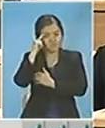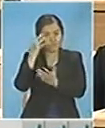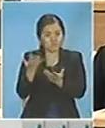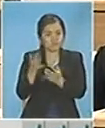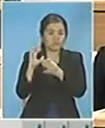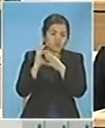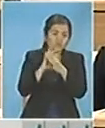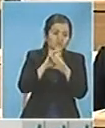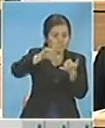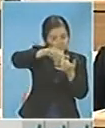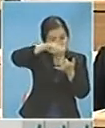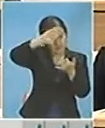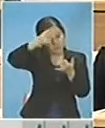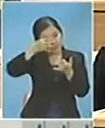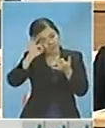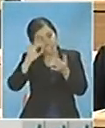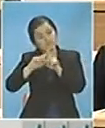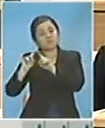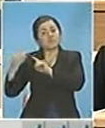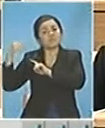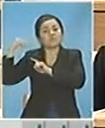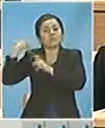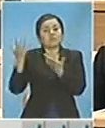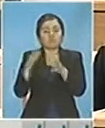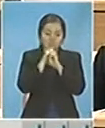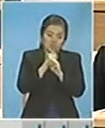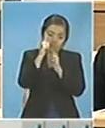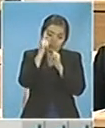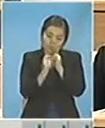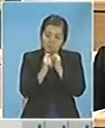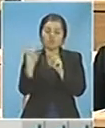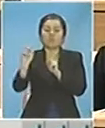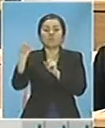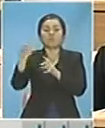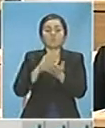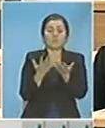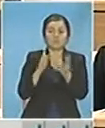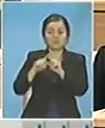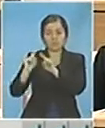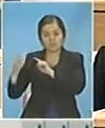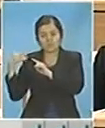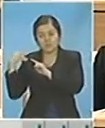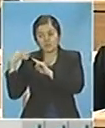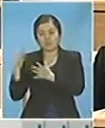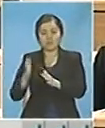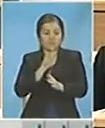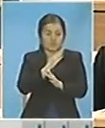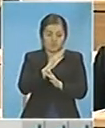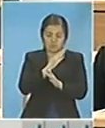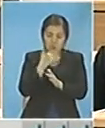เป็นเรื่องการรักษาพยาบาลหรือว่าเมื่อถึงแก่กรรมหรือมรณภาพนะคะมีพระก็เ